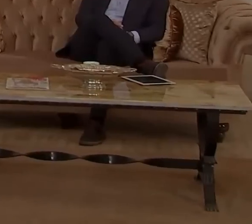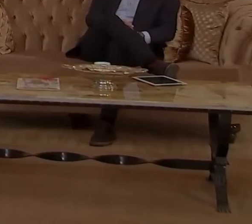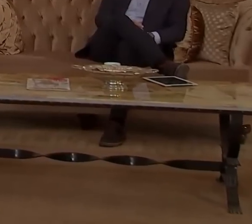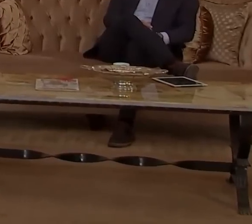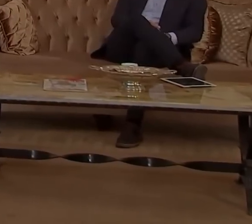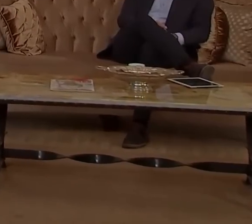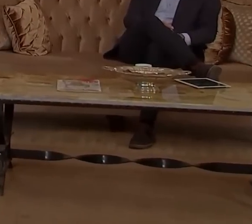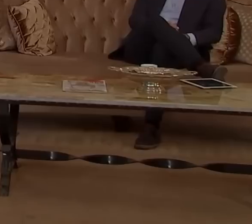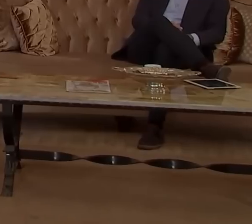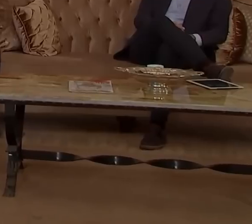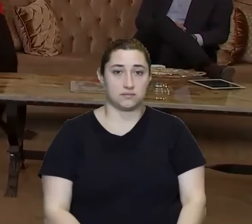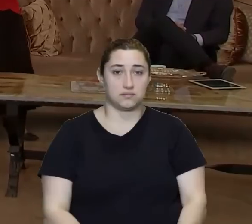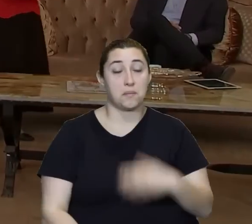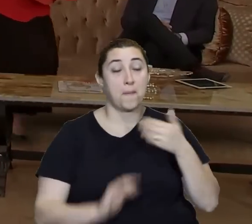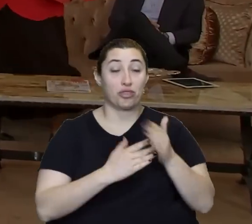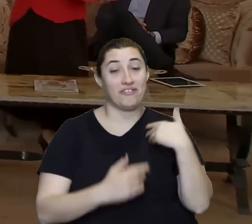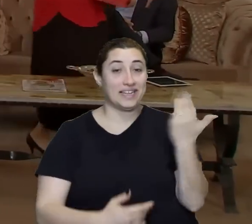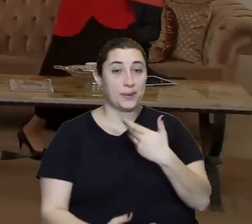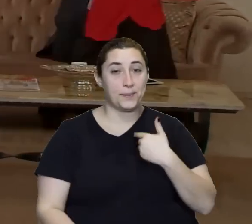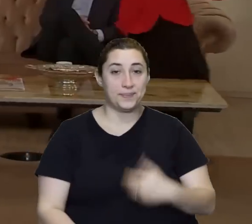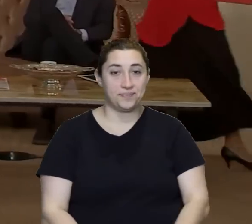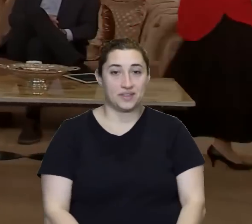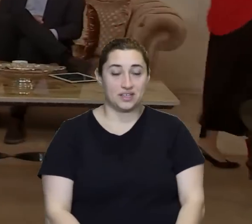Alev bozuldu, gidiyor. Ben mutfaktayım.